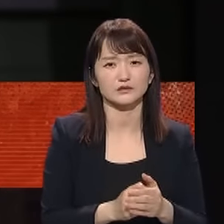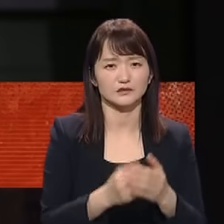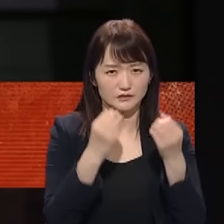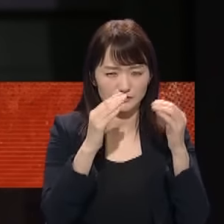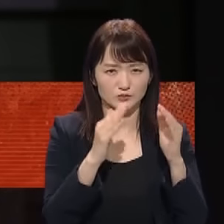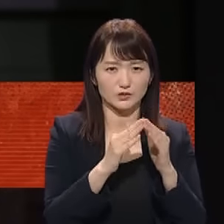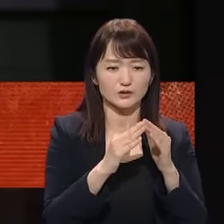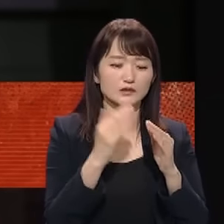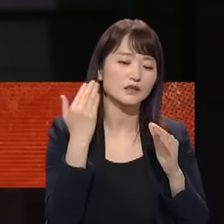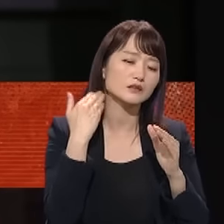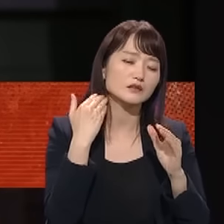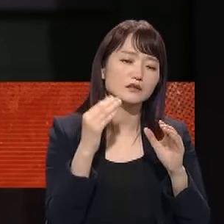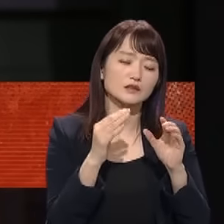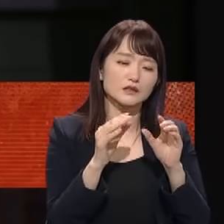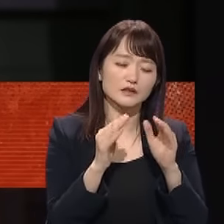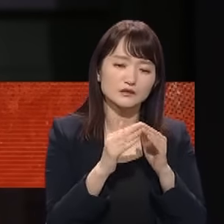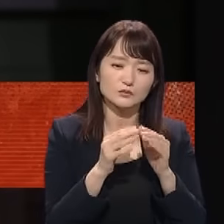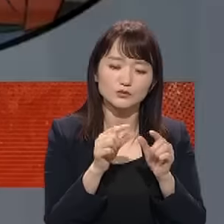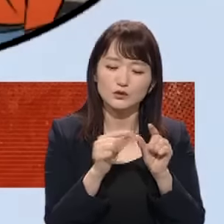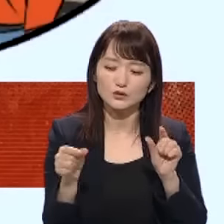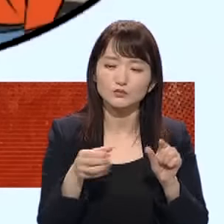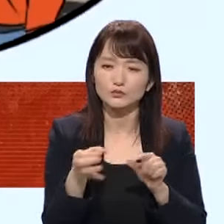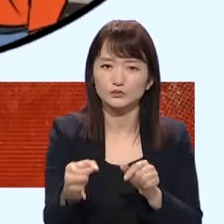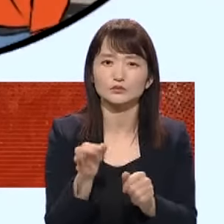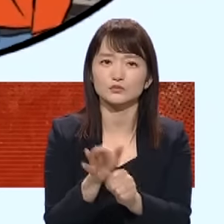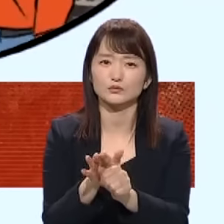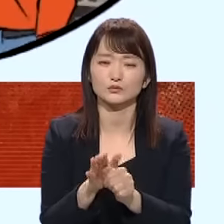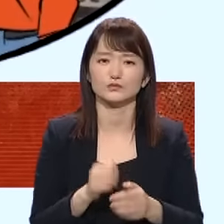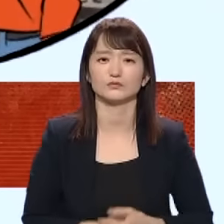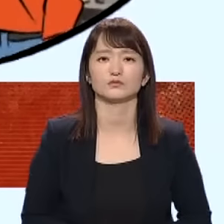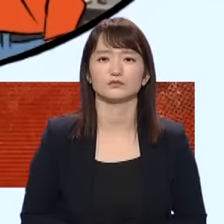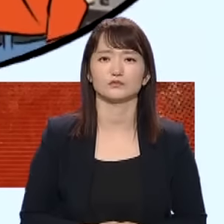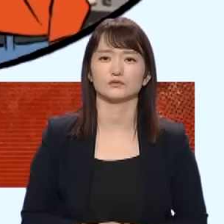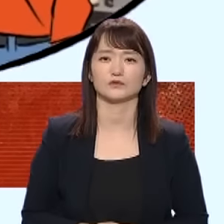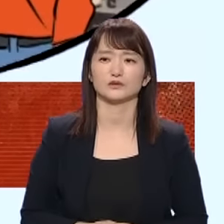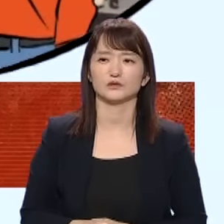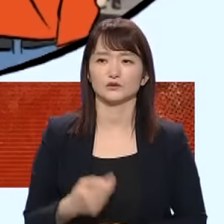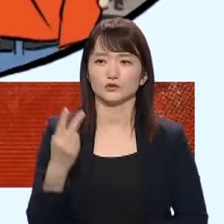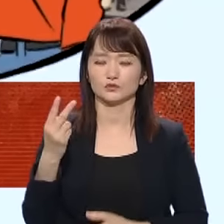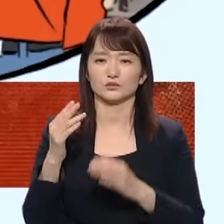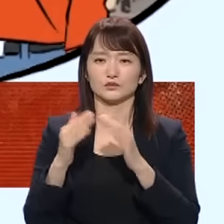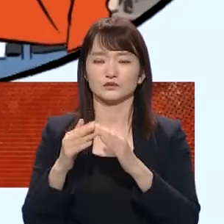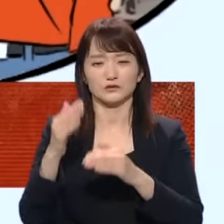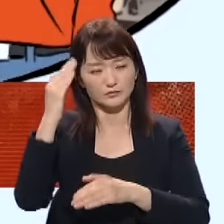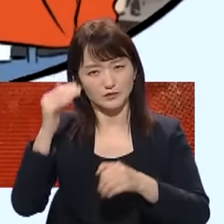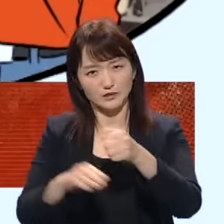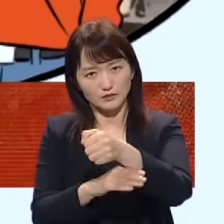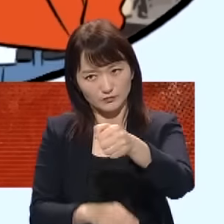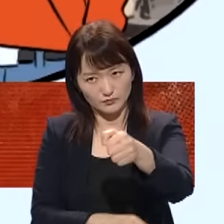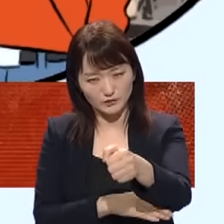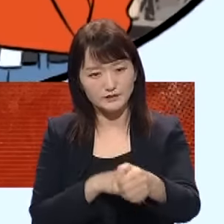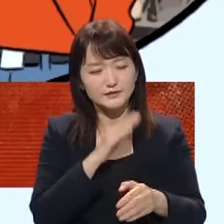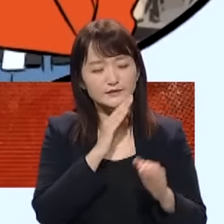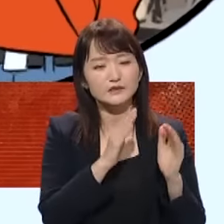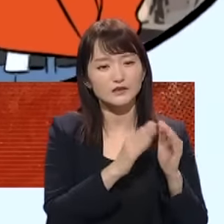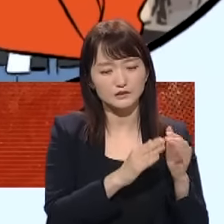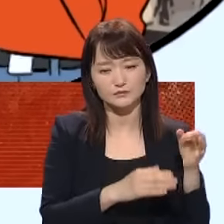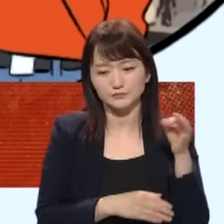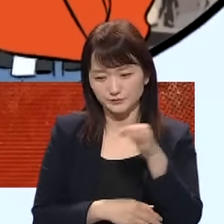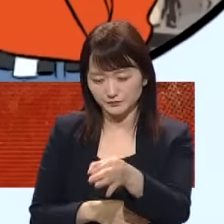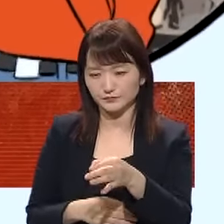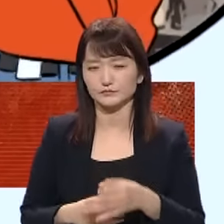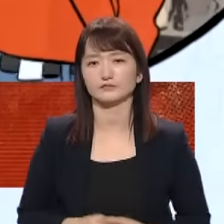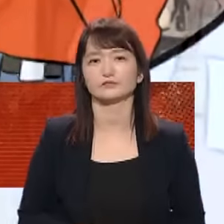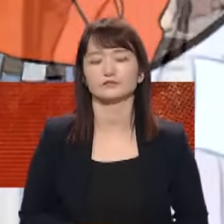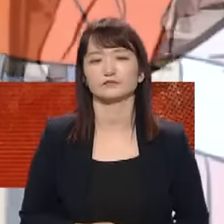지원을 해줬습니다. 또 양가 어머님 한복도 친정에서 결제하기로 했는데요. 보통 그렇듯이 신랑 쪽은 푸른색, 신부